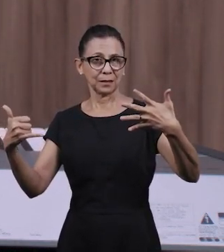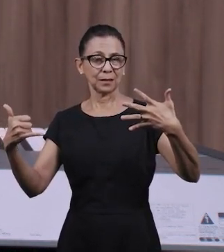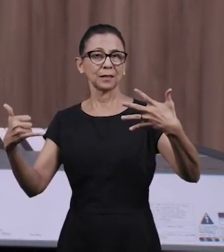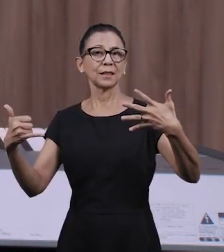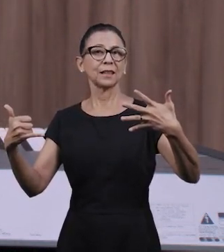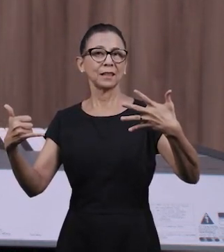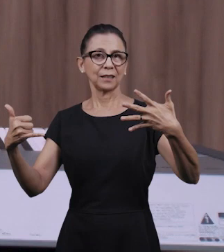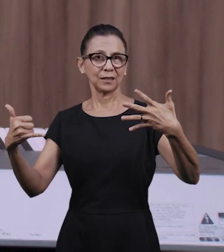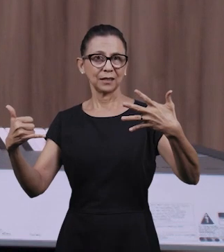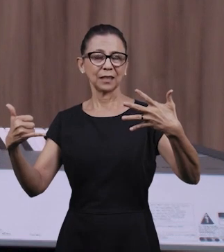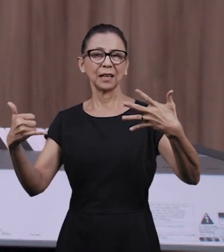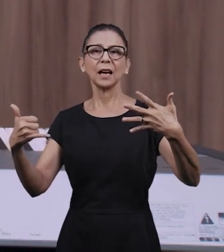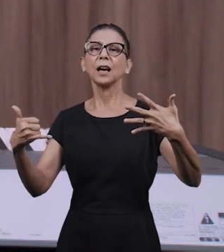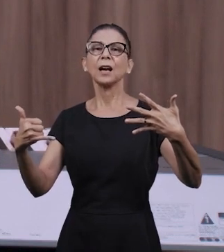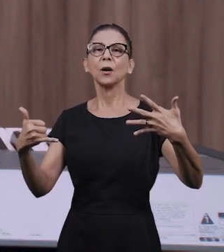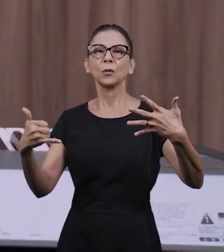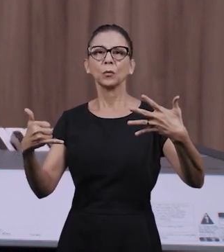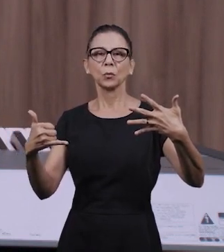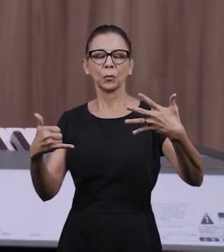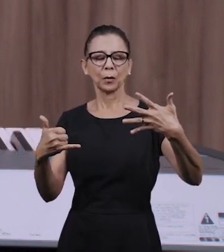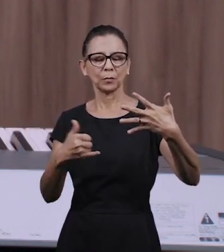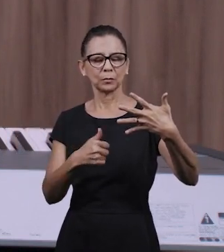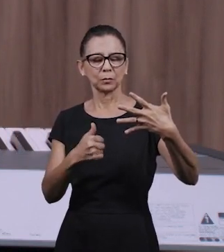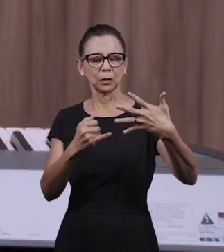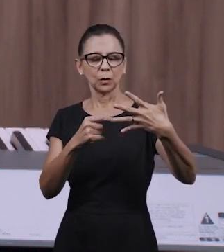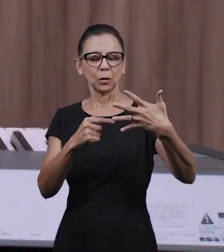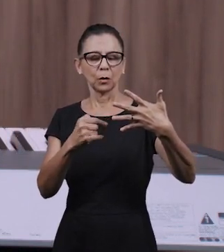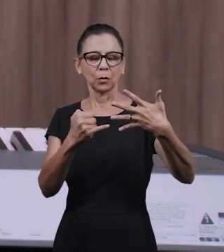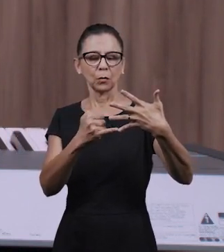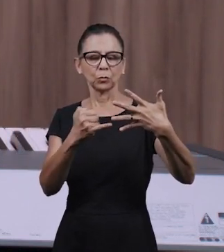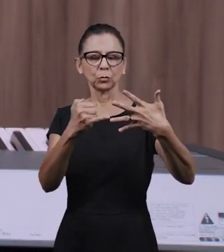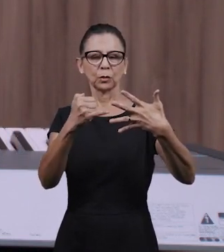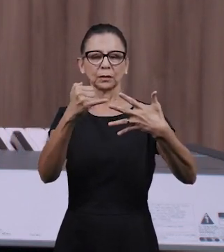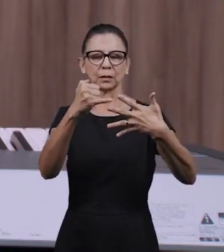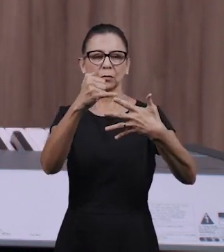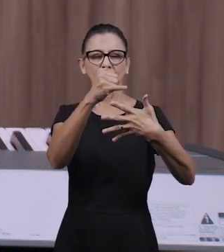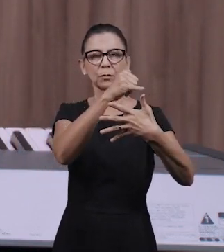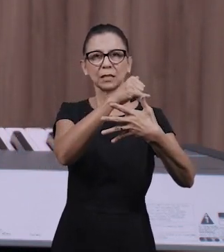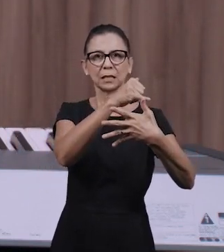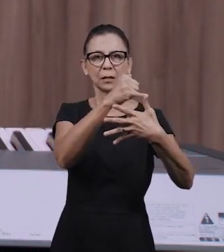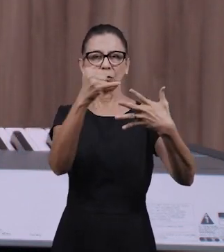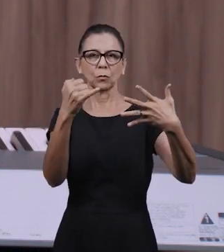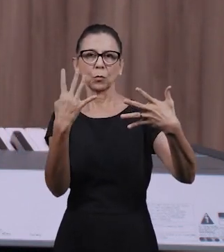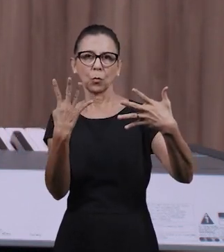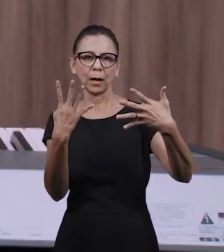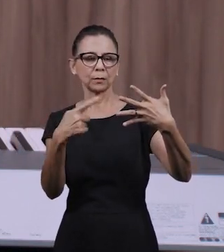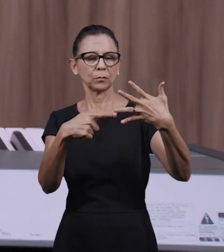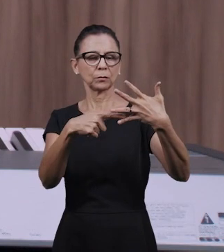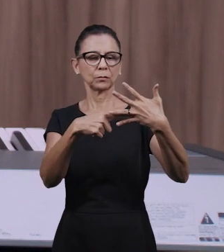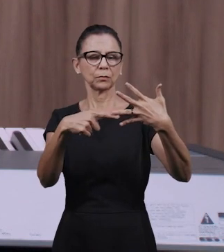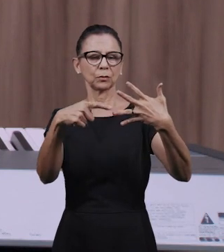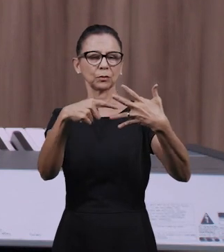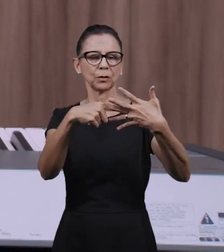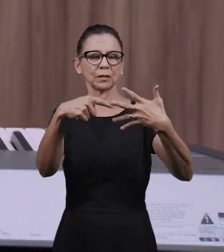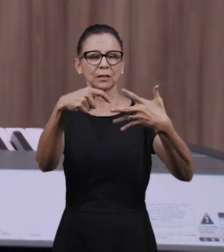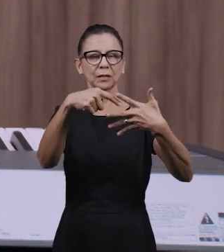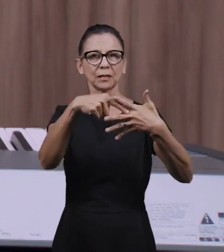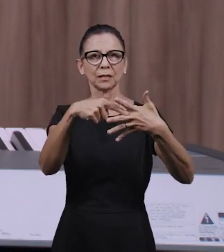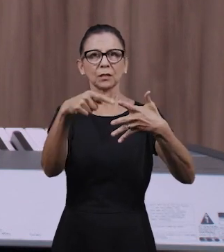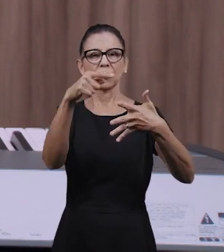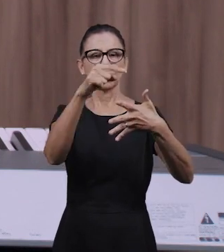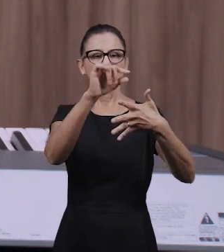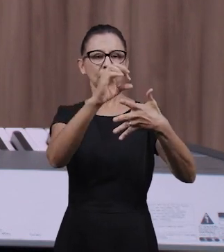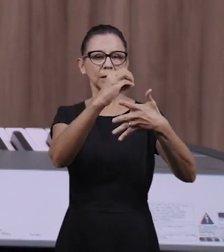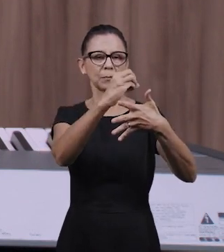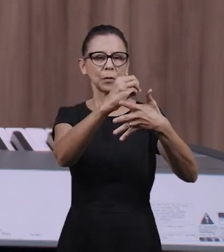cela s'appelle le pentagramme. C'est un graphique de 5 lignes, 4 espaces, où les notes sont écrites dans les lignes, dans les